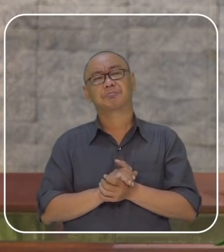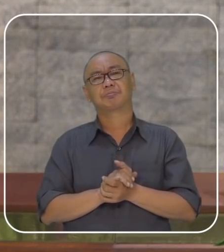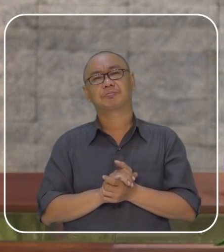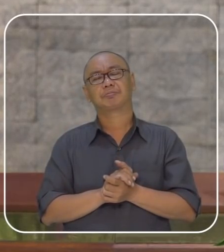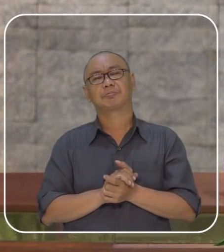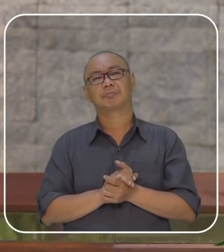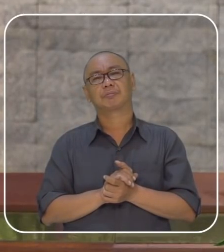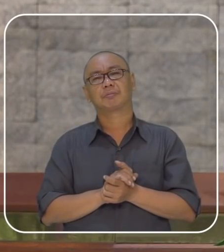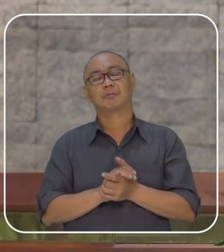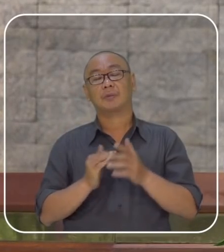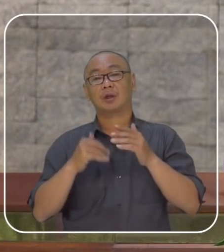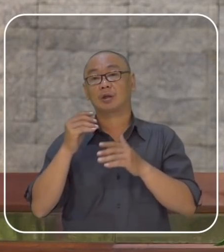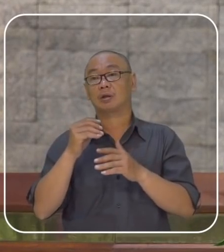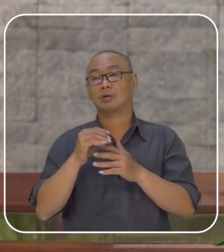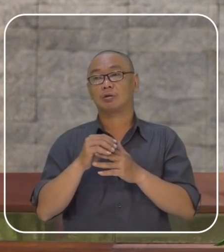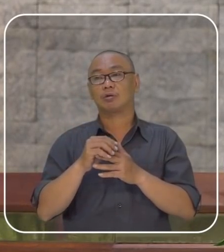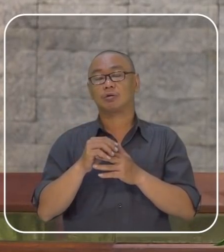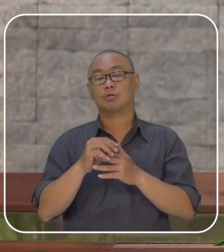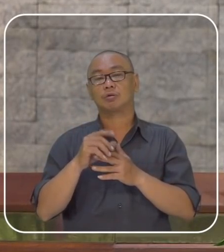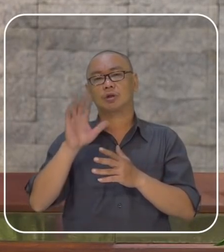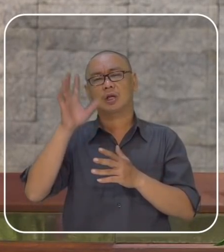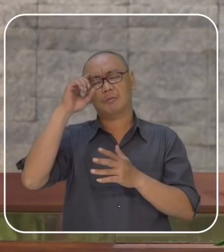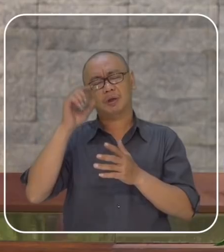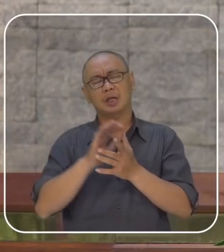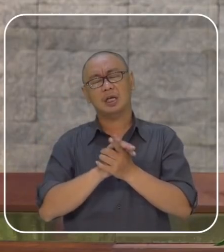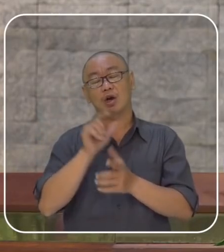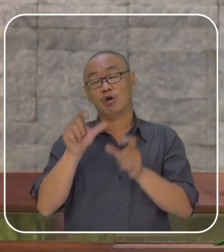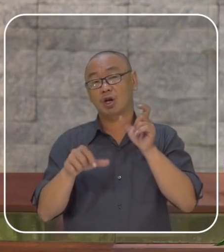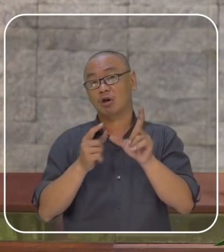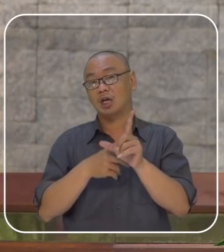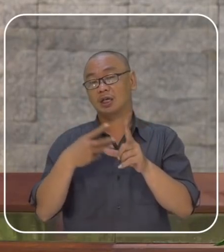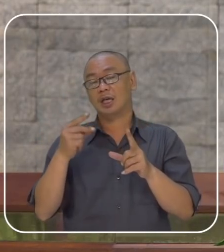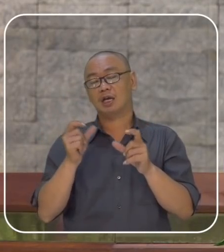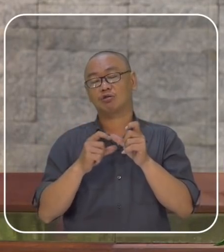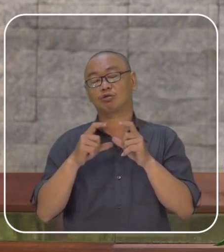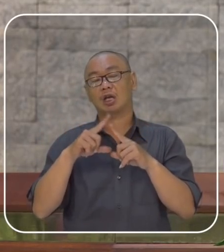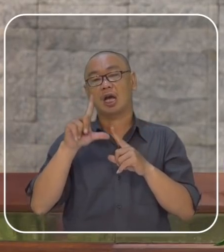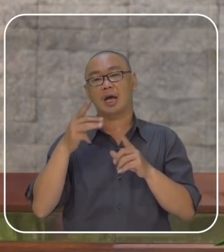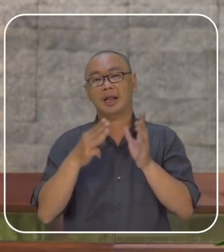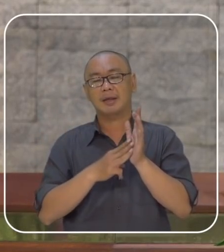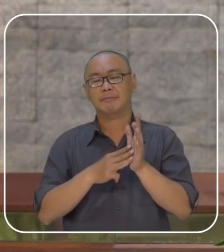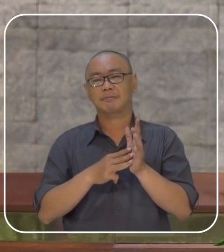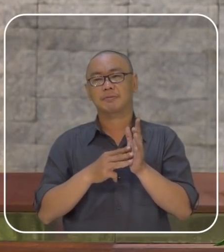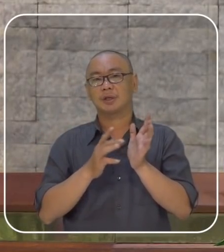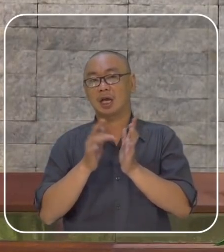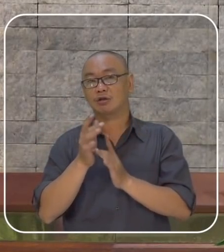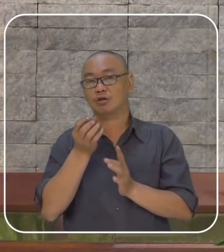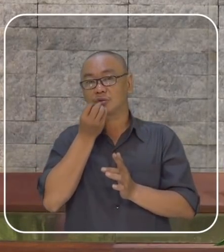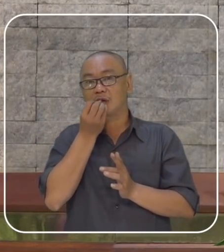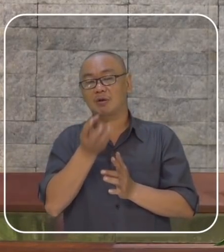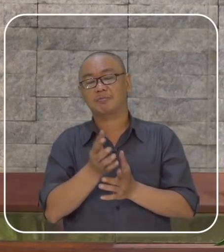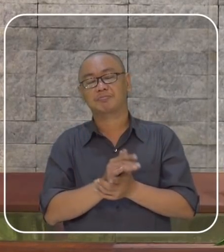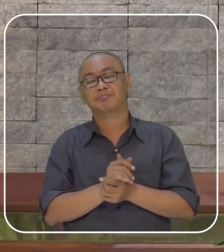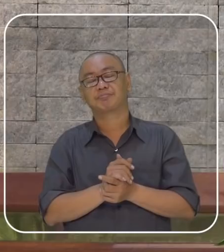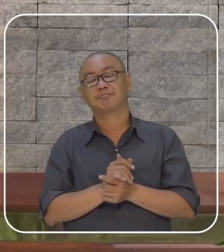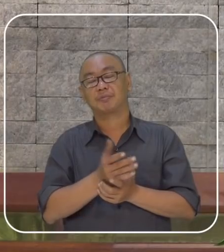Nah, atas ketidakpercayaan orang-orang Yerusalem Yahudi ini, Yesus menjawab mereka. Ya,